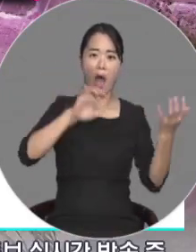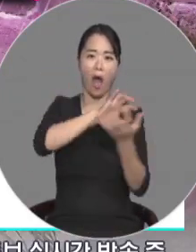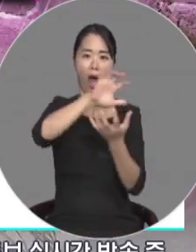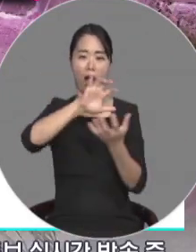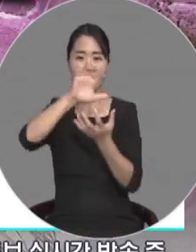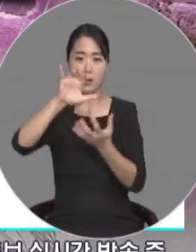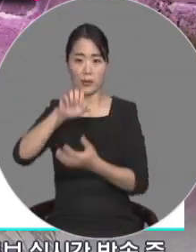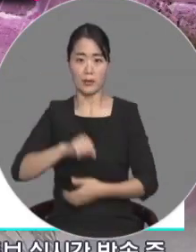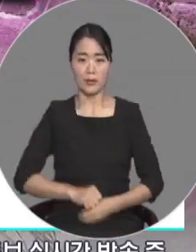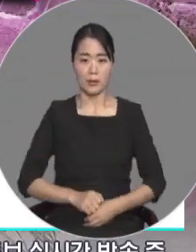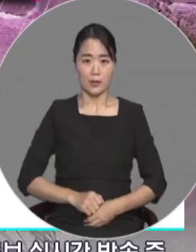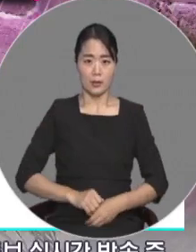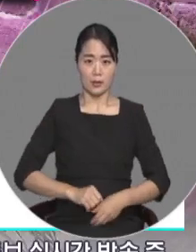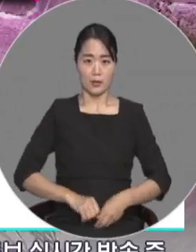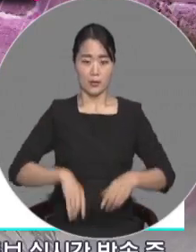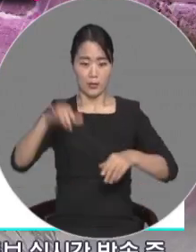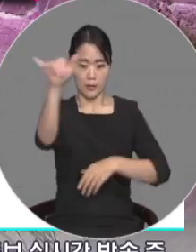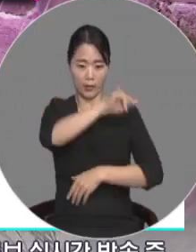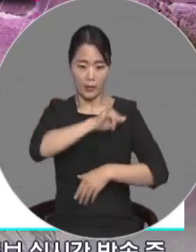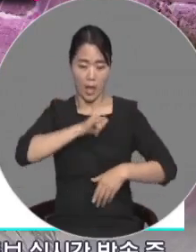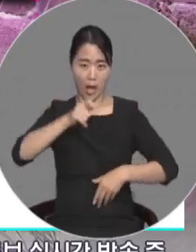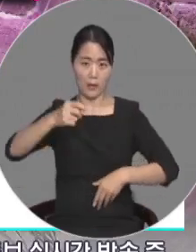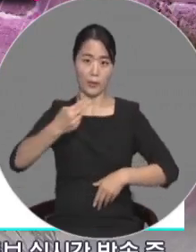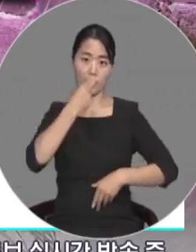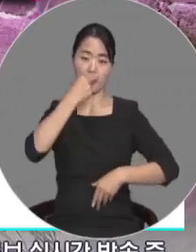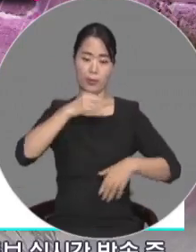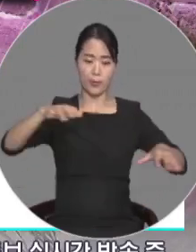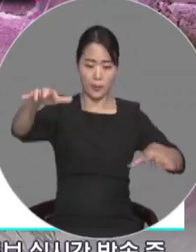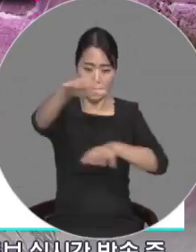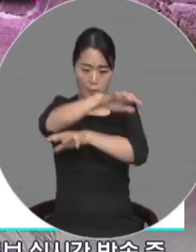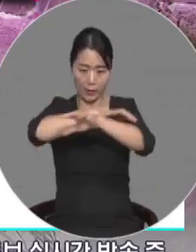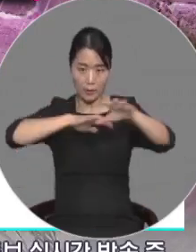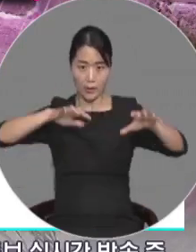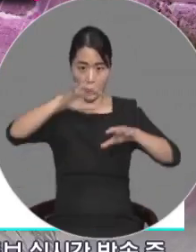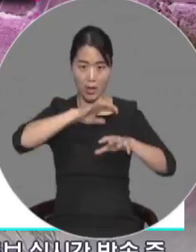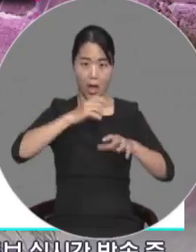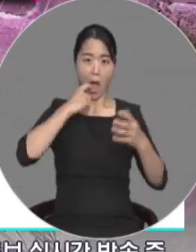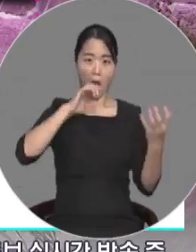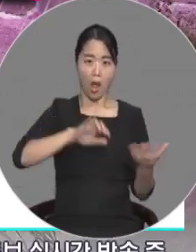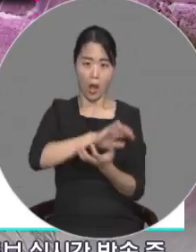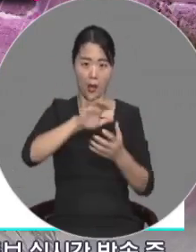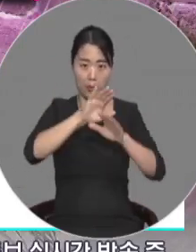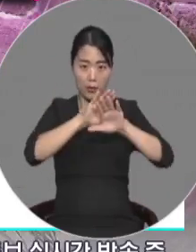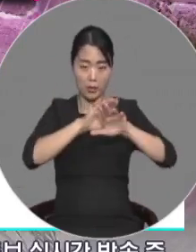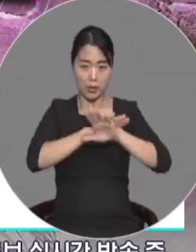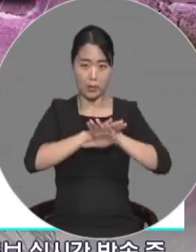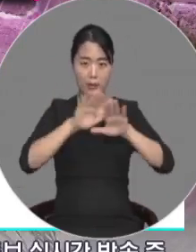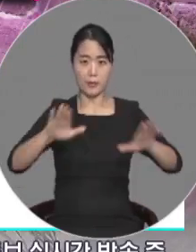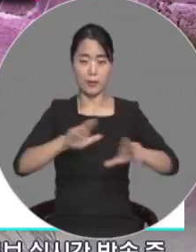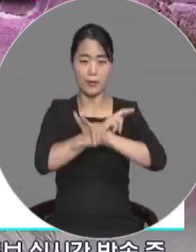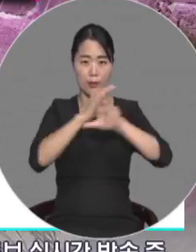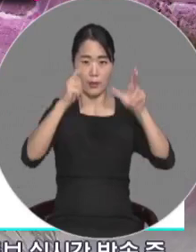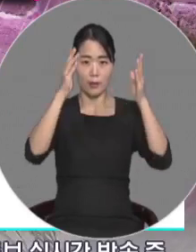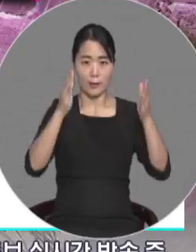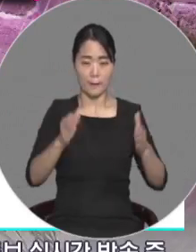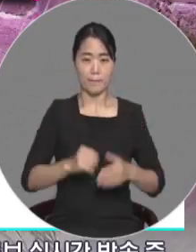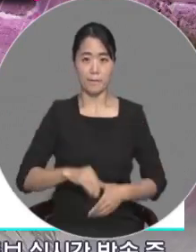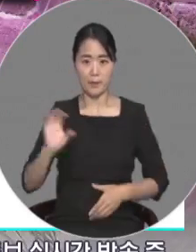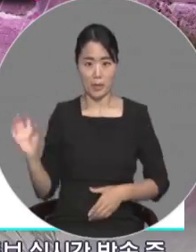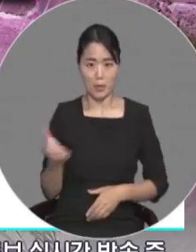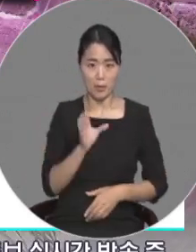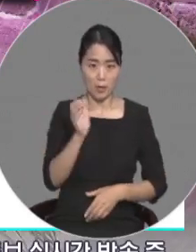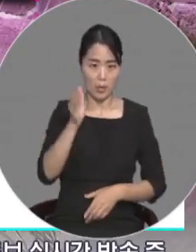저기압과 정체전선의 영향으로 이번 주 내내 흐린 날씨가 예상되는데 태풍 경로도 강수량의 변수가 될